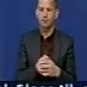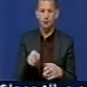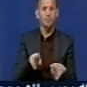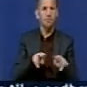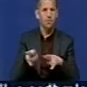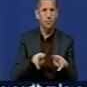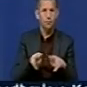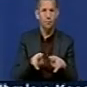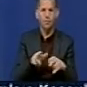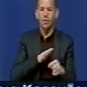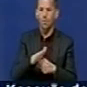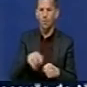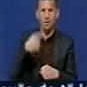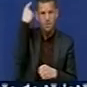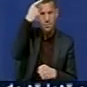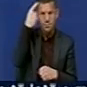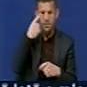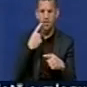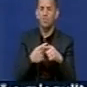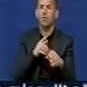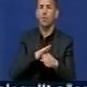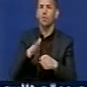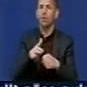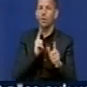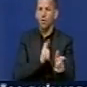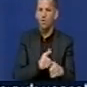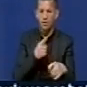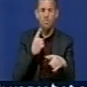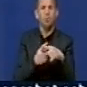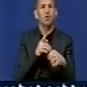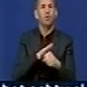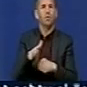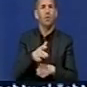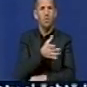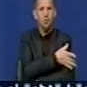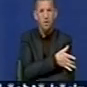është kundër shqiptarëve, kundër luftës, kundër ushtrisë shqiptare të Kosovës.